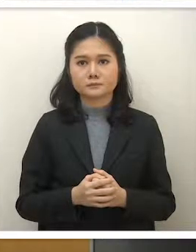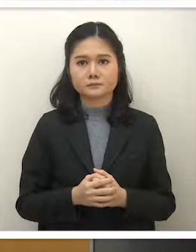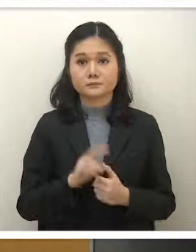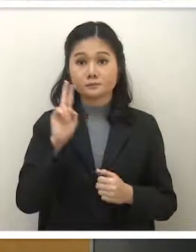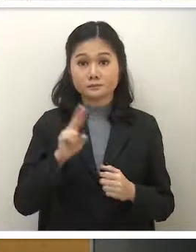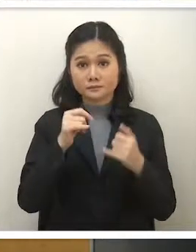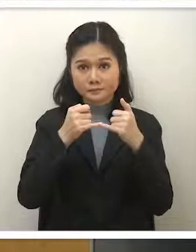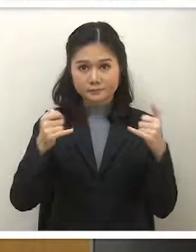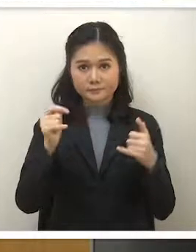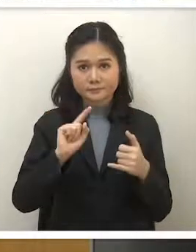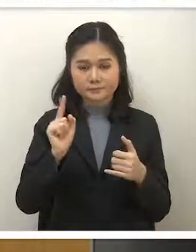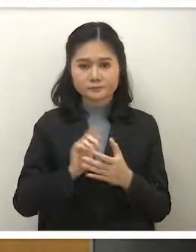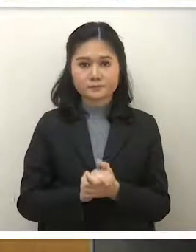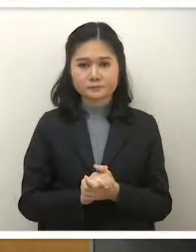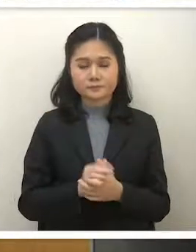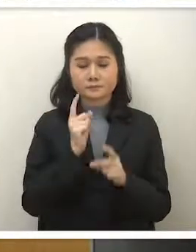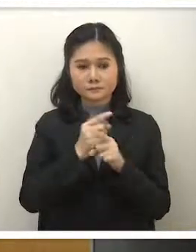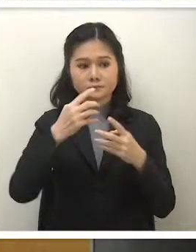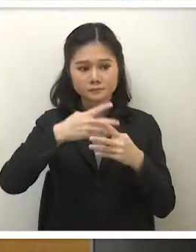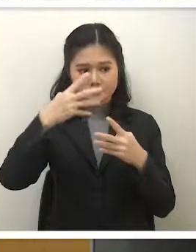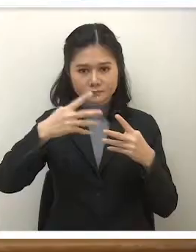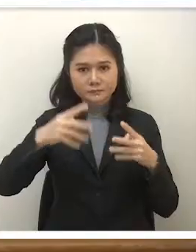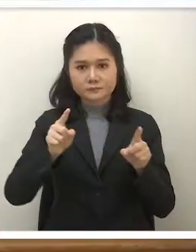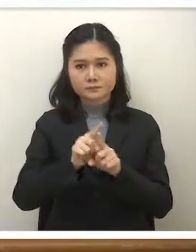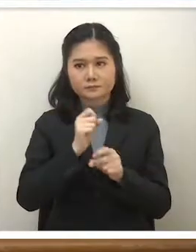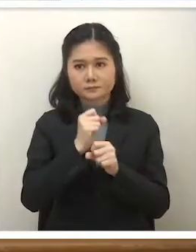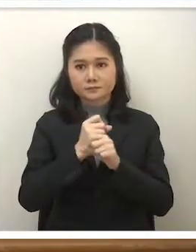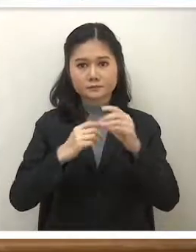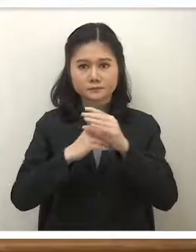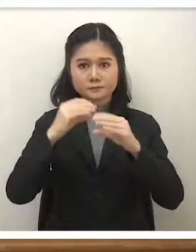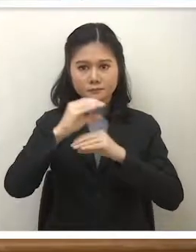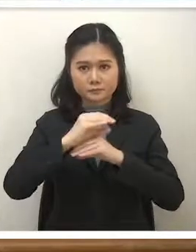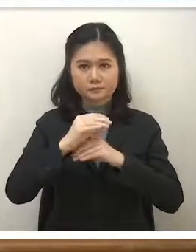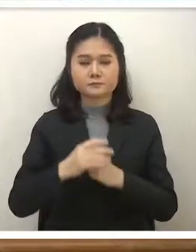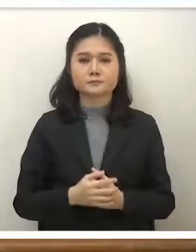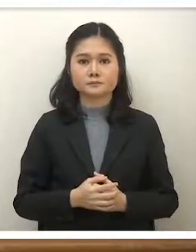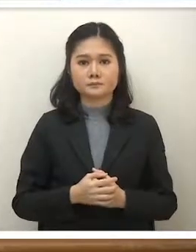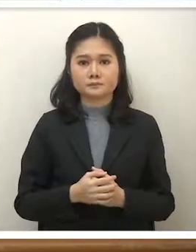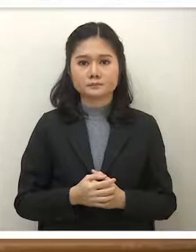เส้นที่เป็นลายตัวนี้นะครับเป็นการเดินโครง